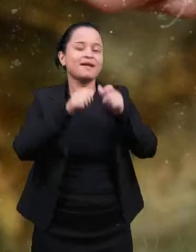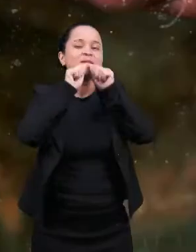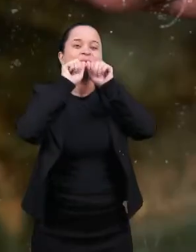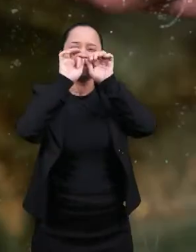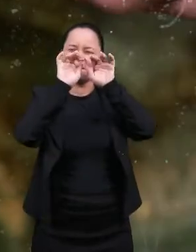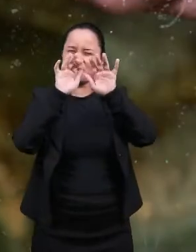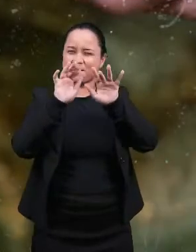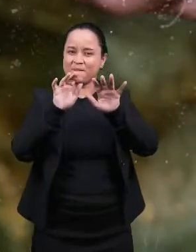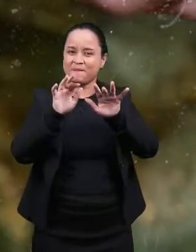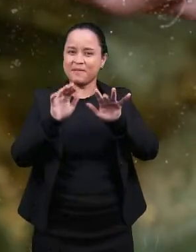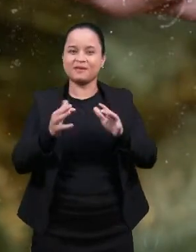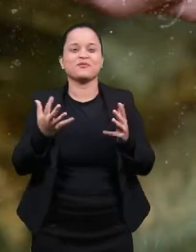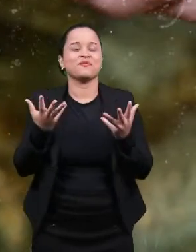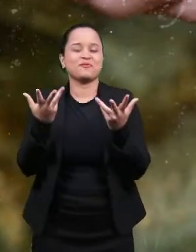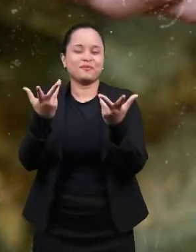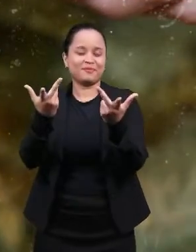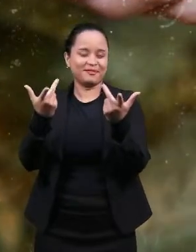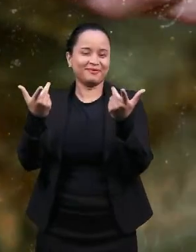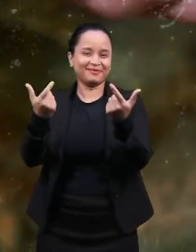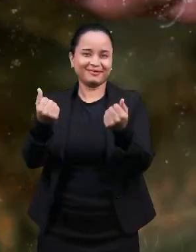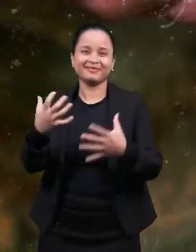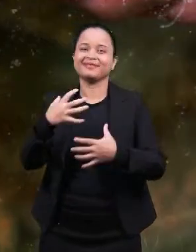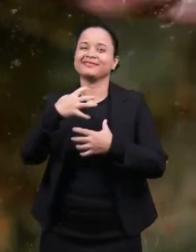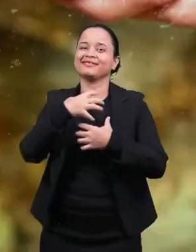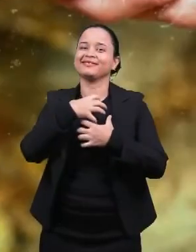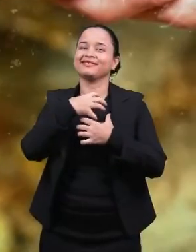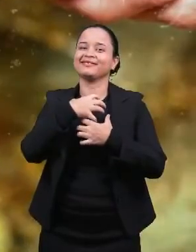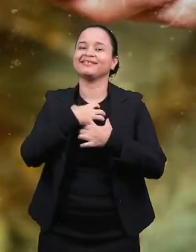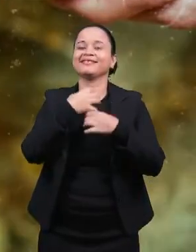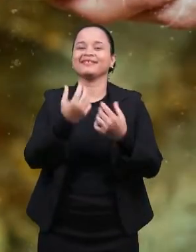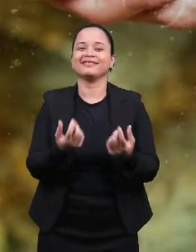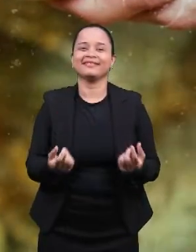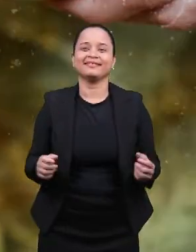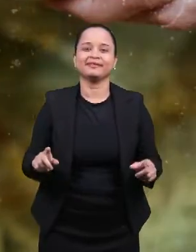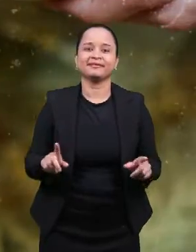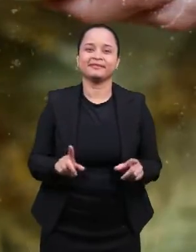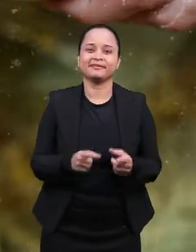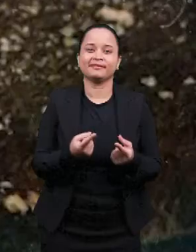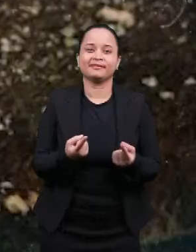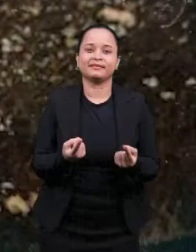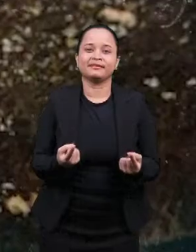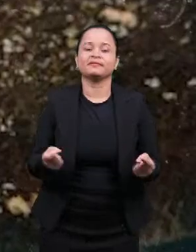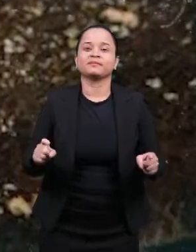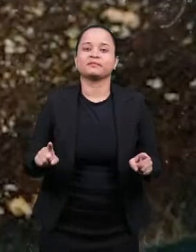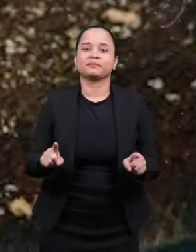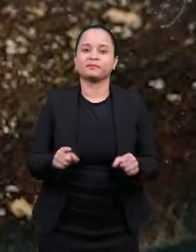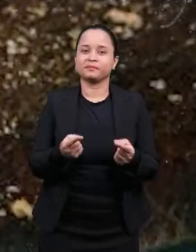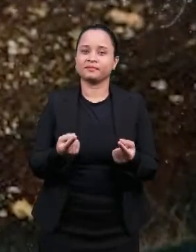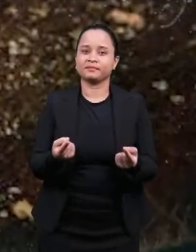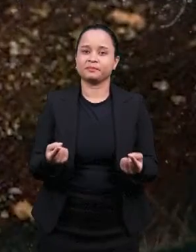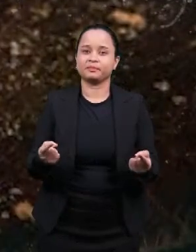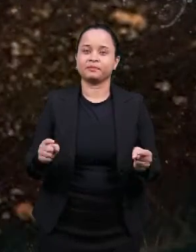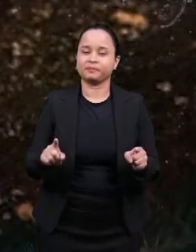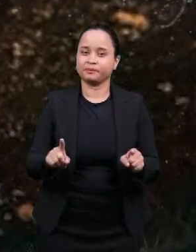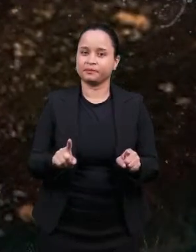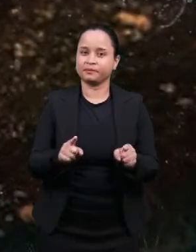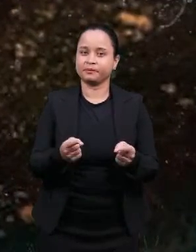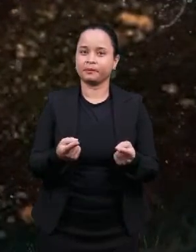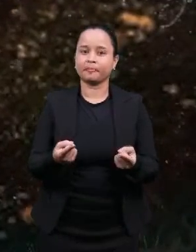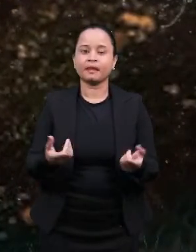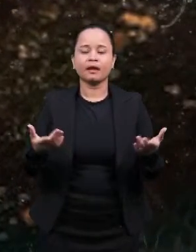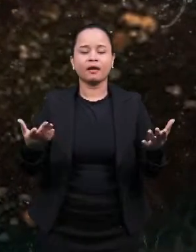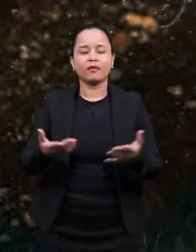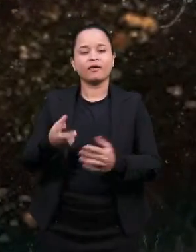перетекало, чтобы было с избытком, потому что благословения никогда не бывает слишком много.